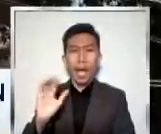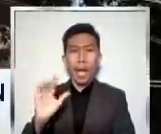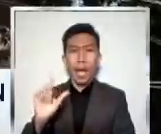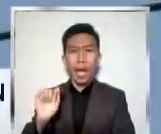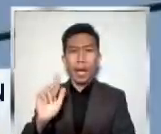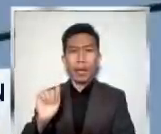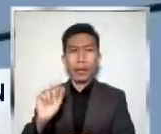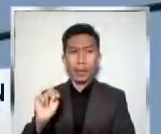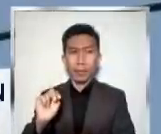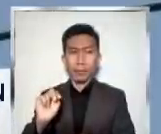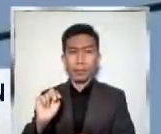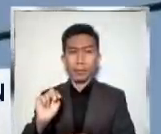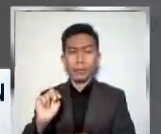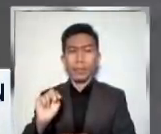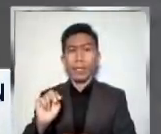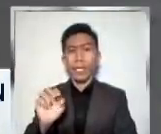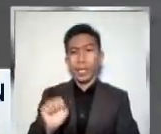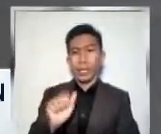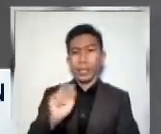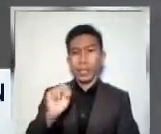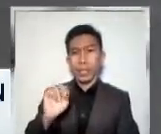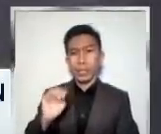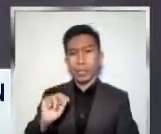at San Nicolas de Tolentino Parish,